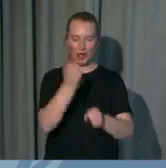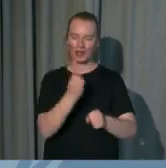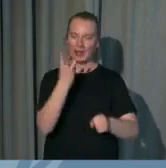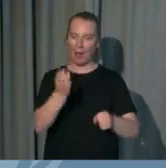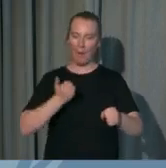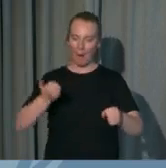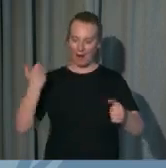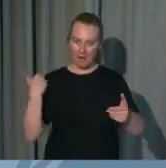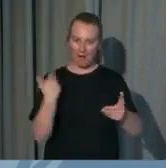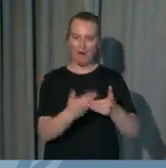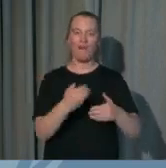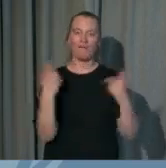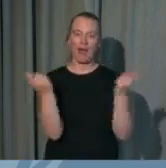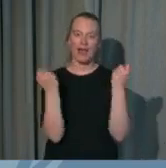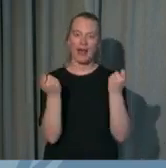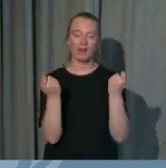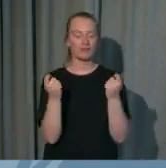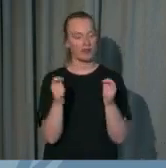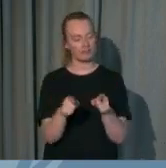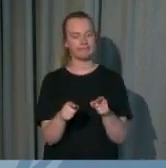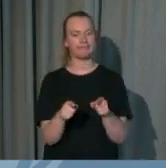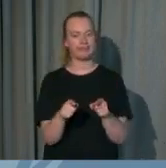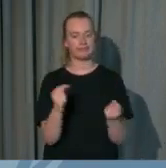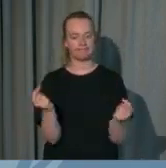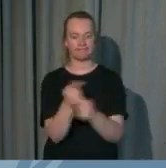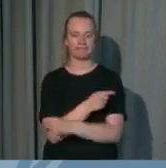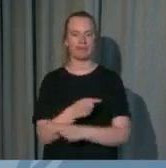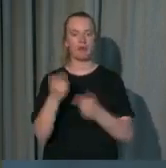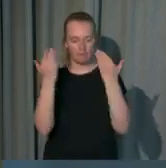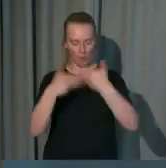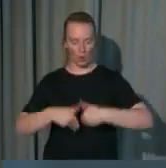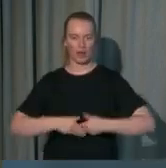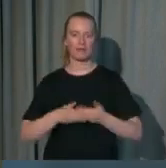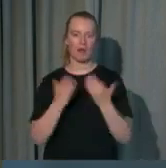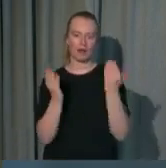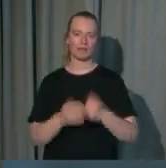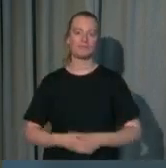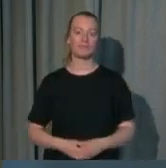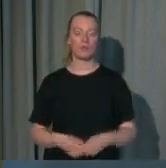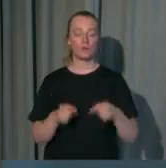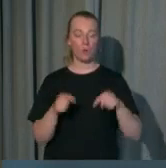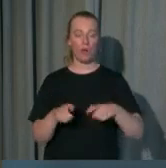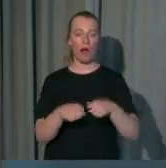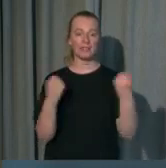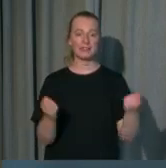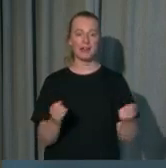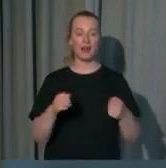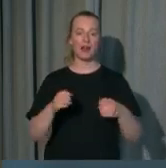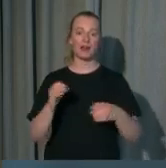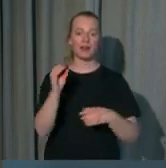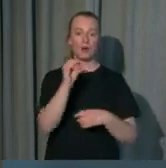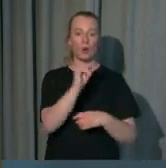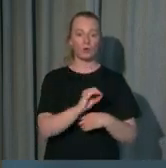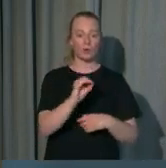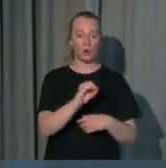feire. Og så ble det en mørk dag. Da er det Avisa Oslo og til slutt